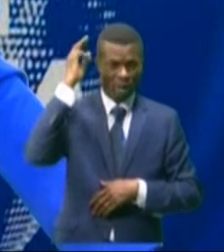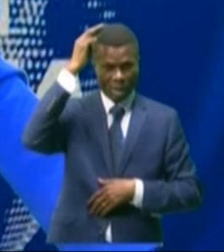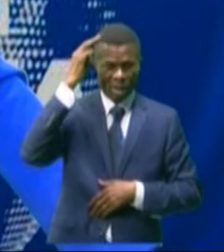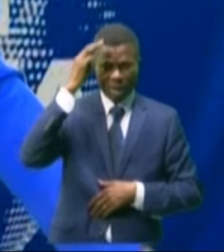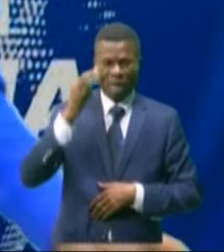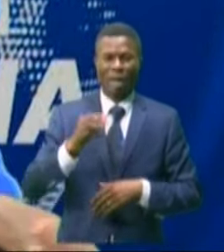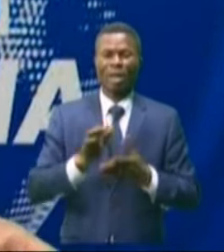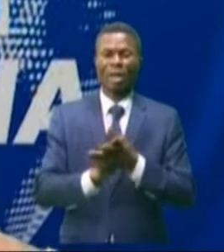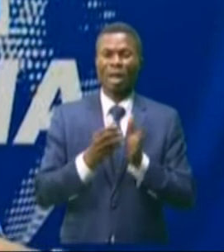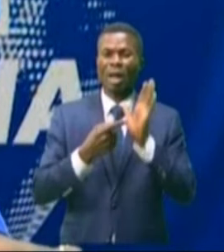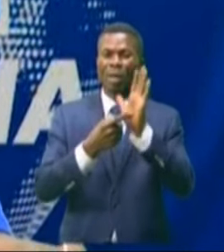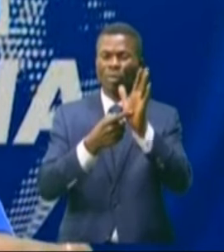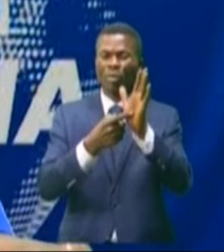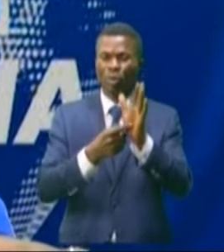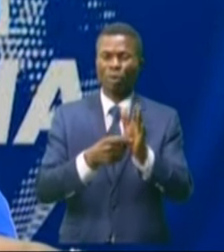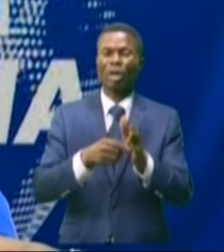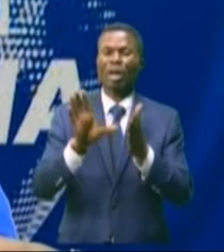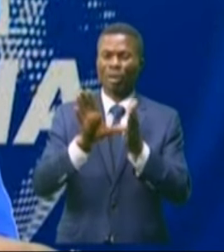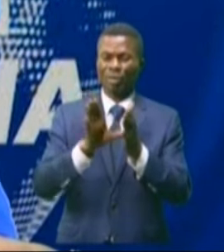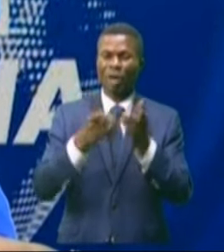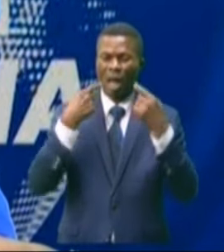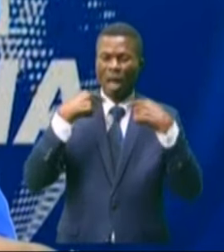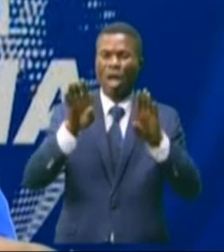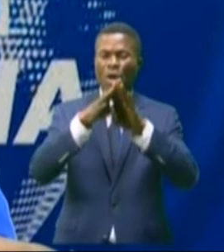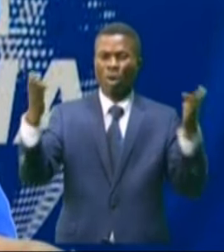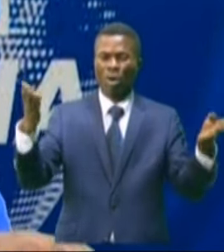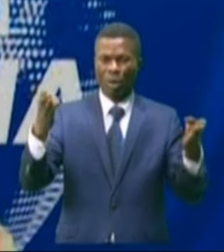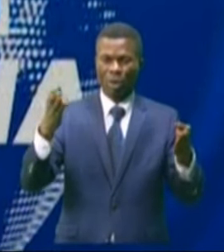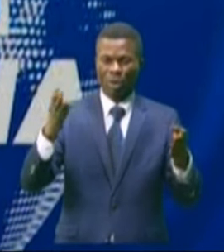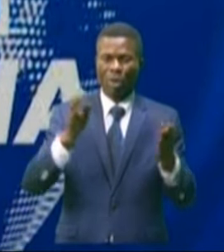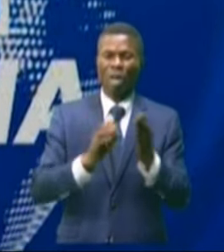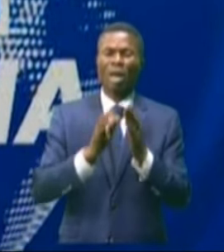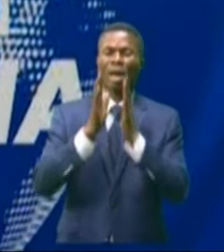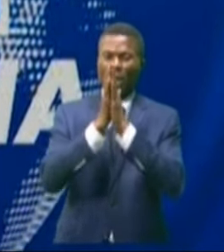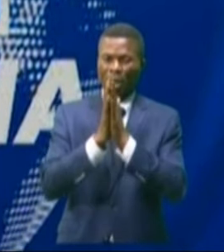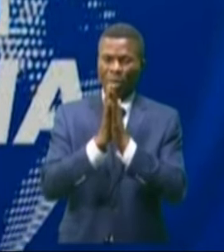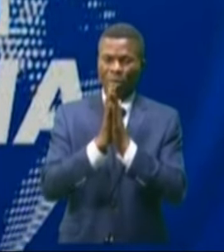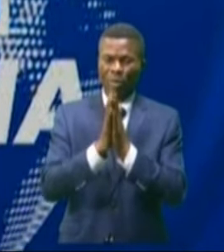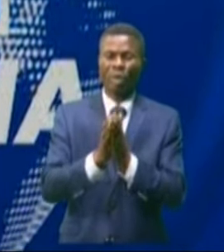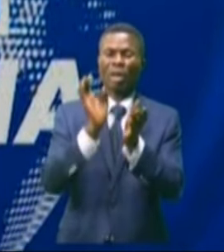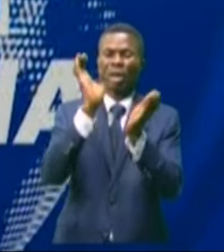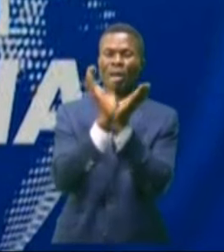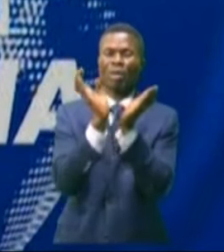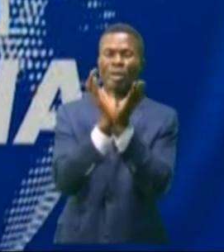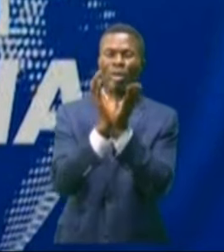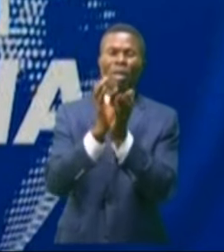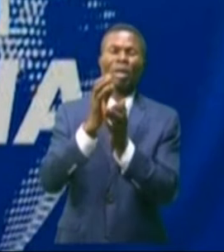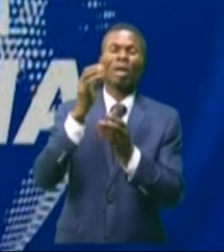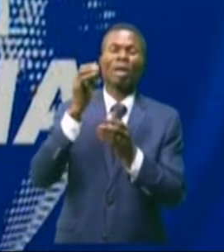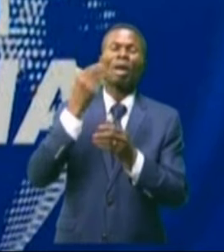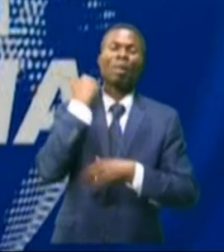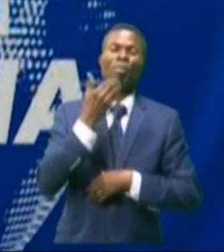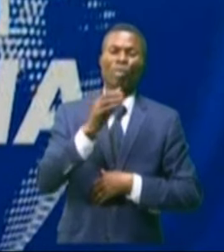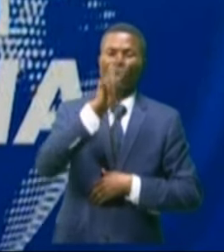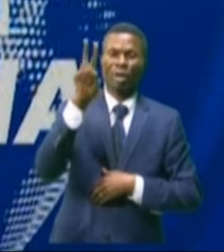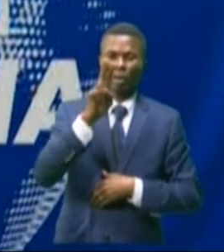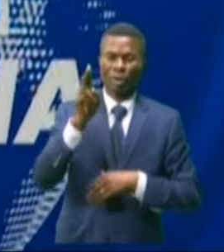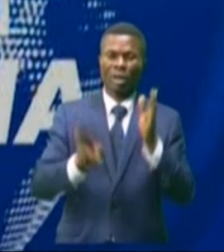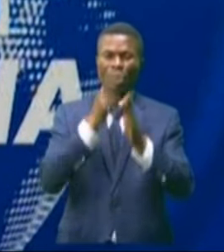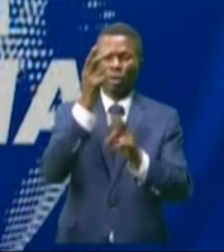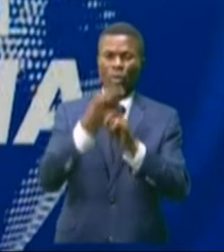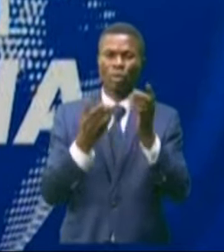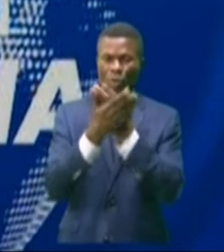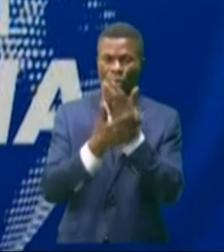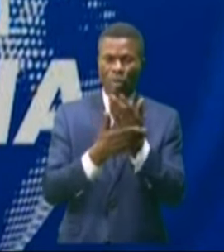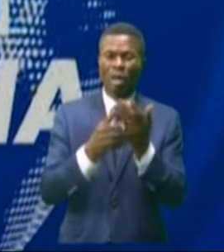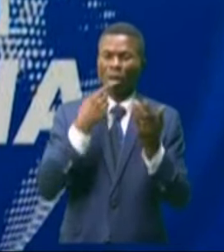Nations, Christian Jacob, qui annonce l'ouverture de la montagne de prière au stade Ata-Raphaël, déjà ce vendredi 12 juillet.